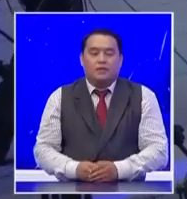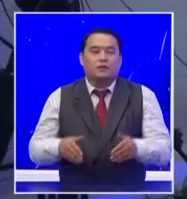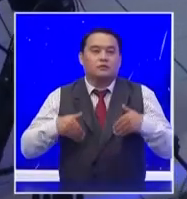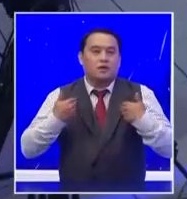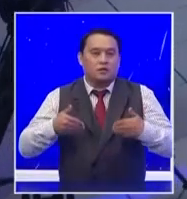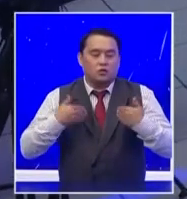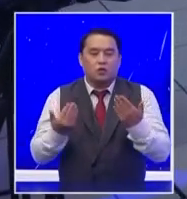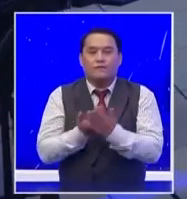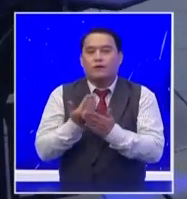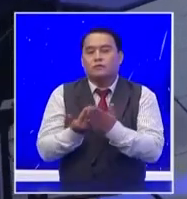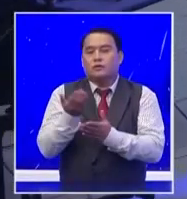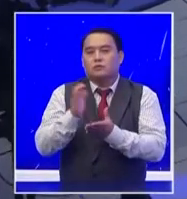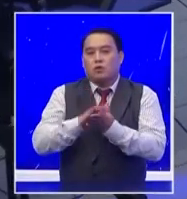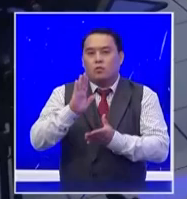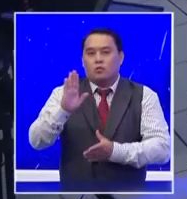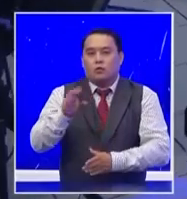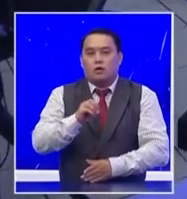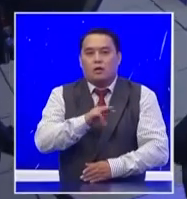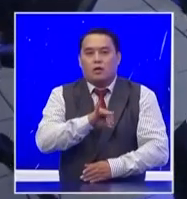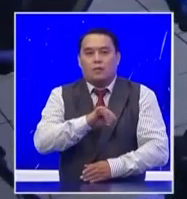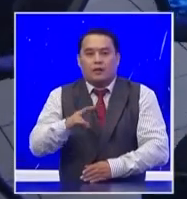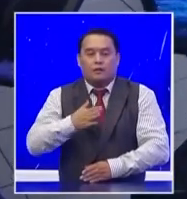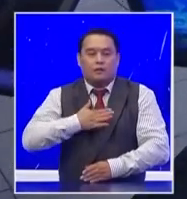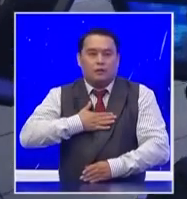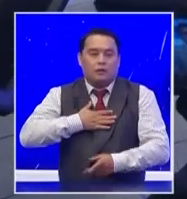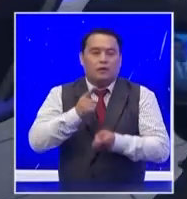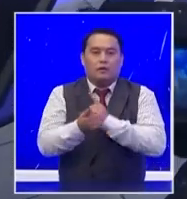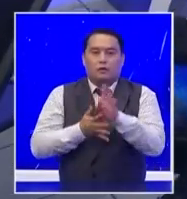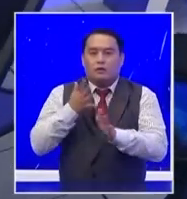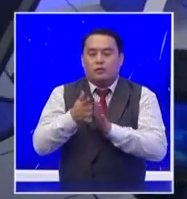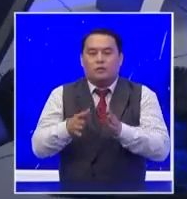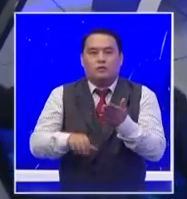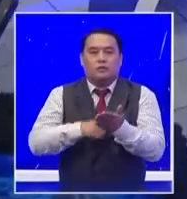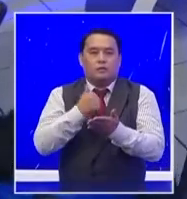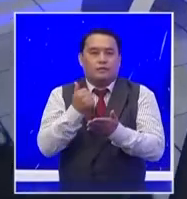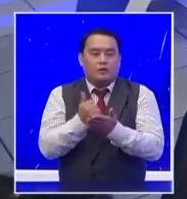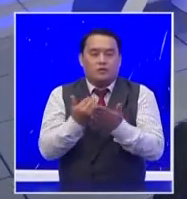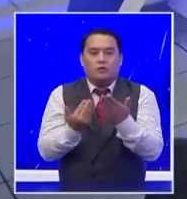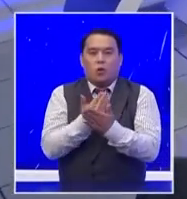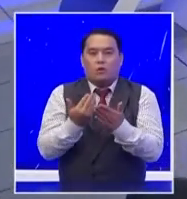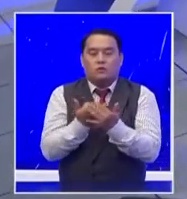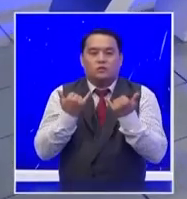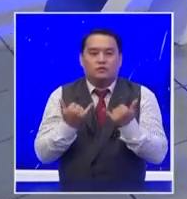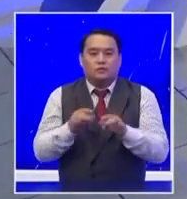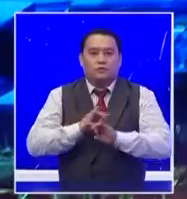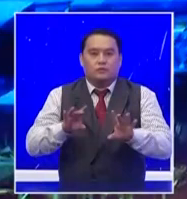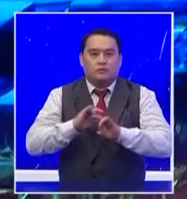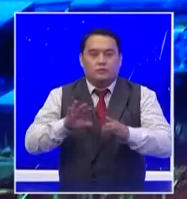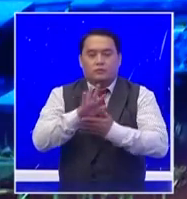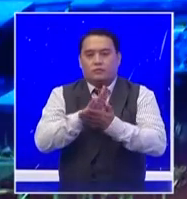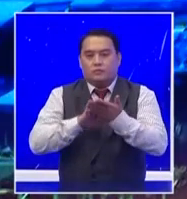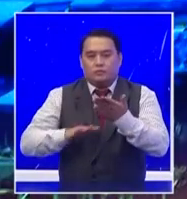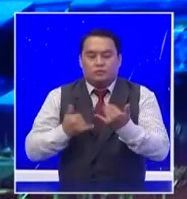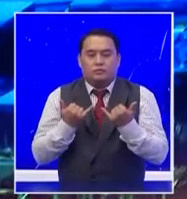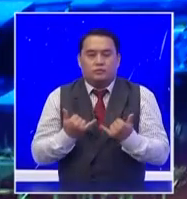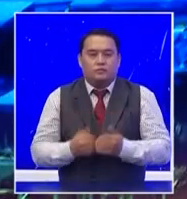Здравствуйте, время новостей на телеканале ЖТСУ. В студии прямого эфира Елеман Раймбеков. И сурдоперевод обеспечивает Марат Жумабеков. И в